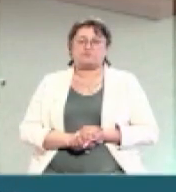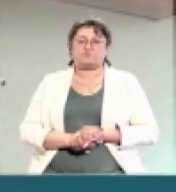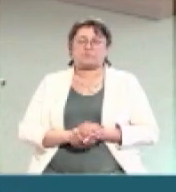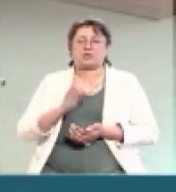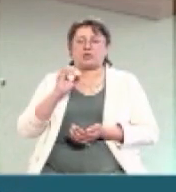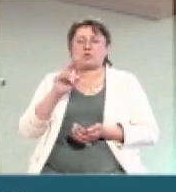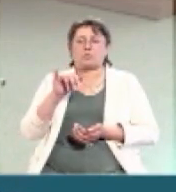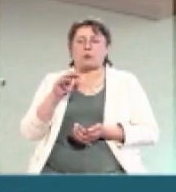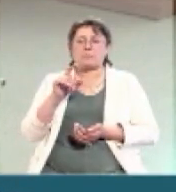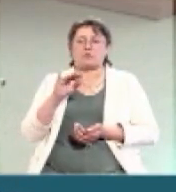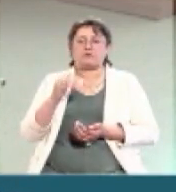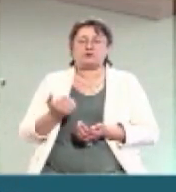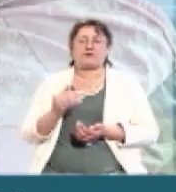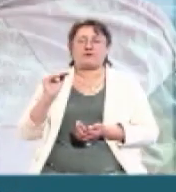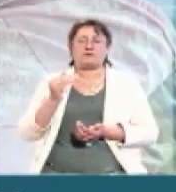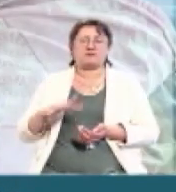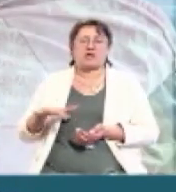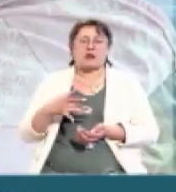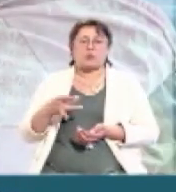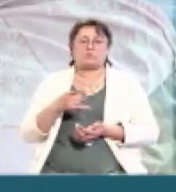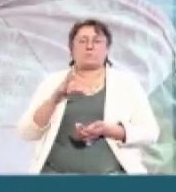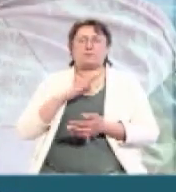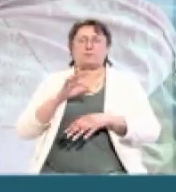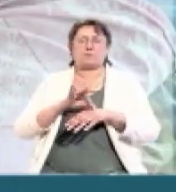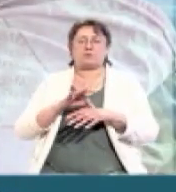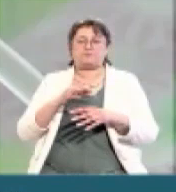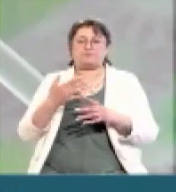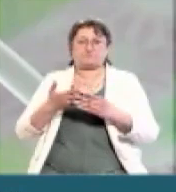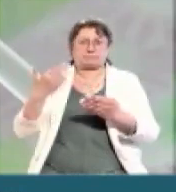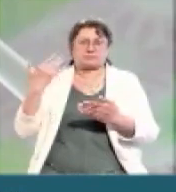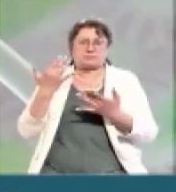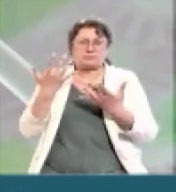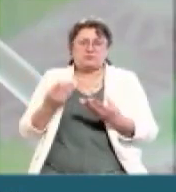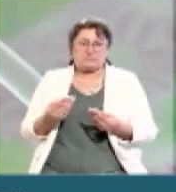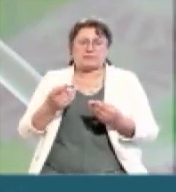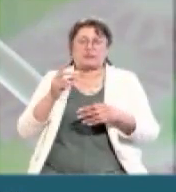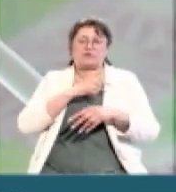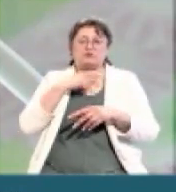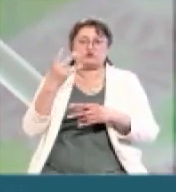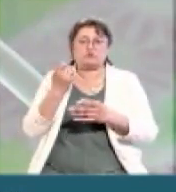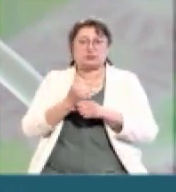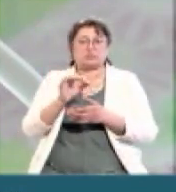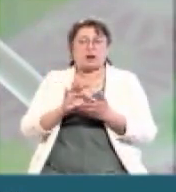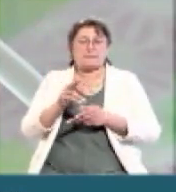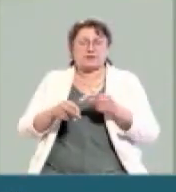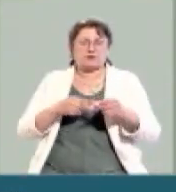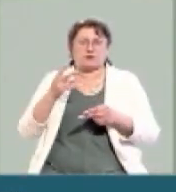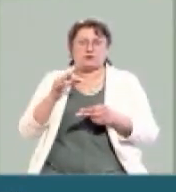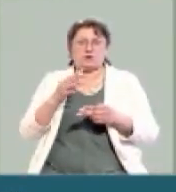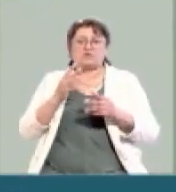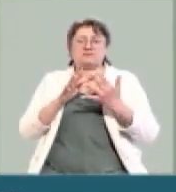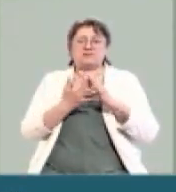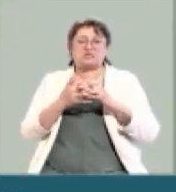Елена Құлмұхамедова Федоров ауданының тұрғыны. Біраз уақыттан бері сырқаттанып жүрген, дәрігерлер ота жасау керектігін айтқан. Алайда